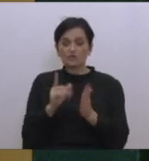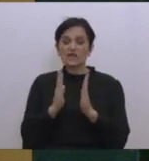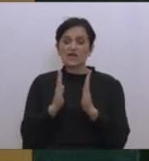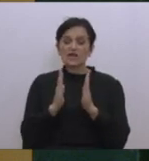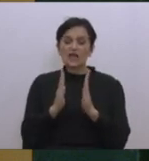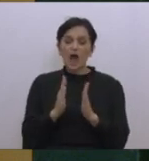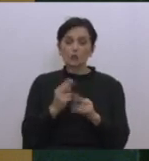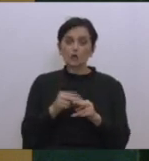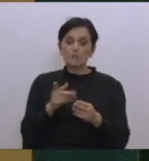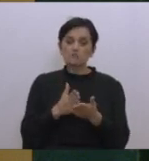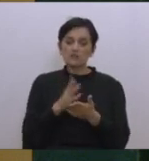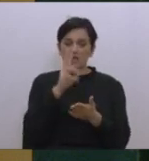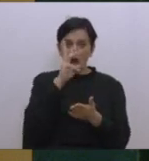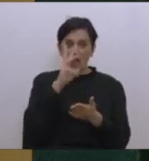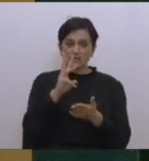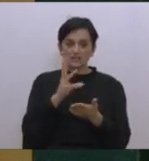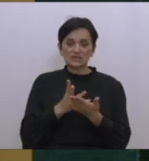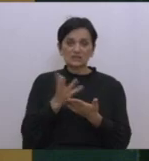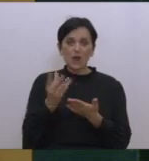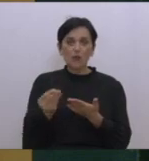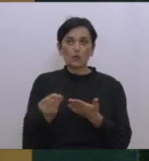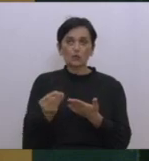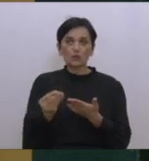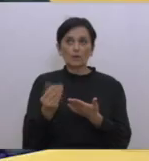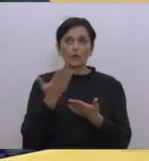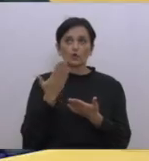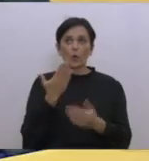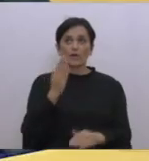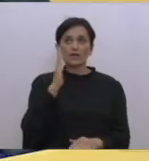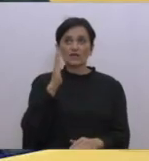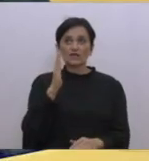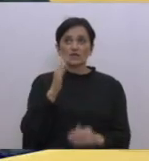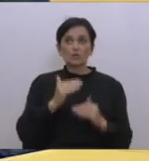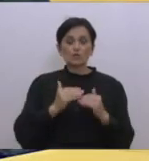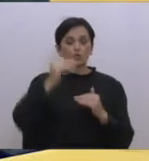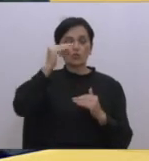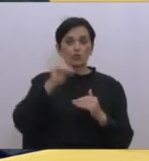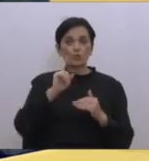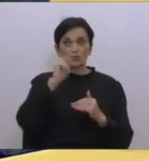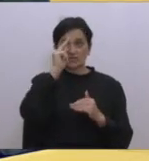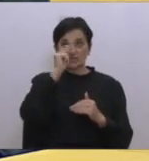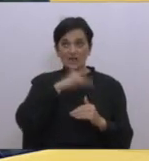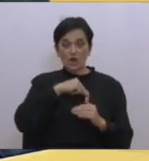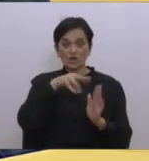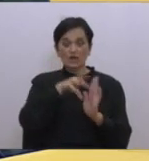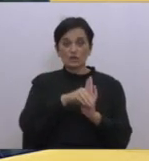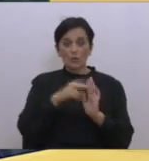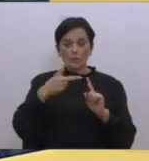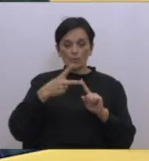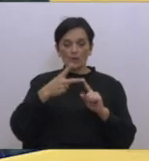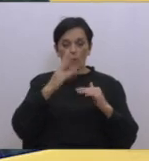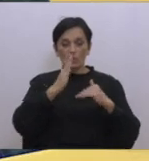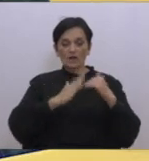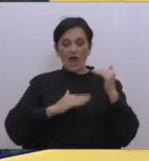ganusazgros anazgaureba რომელიც იქნება არაუმეტესი საჯარო დაწესებულების მეორე